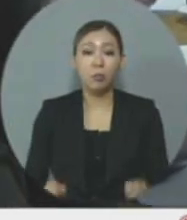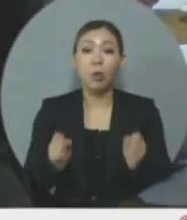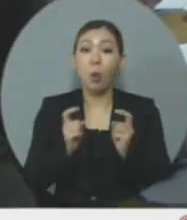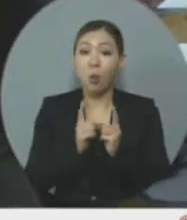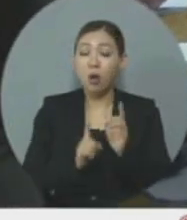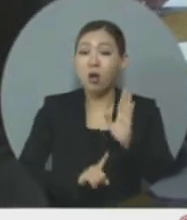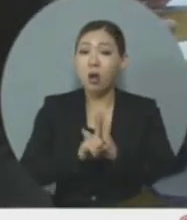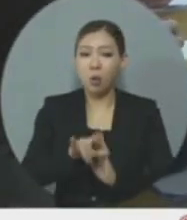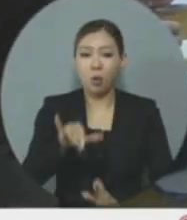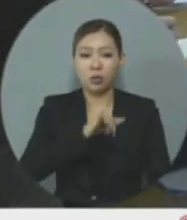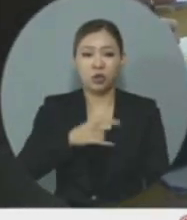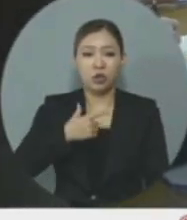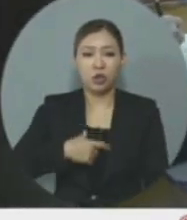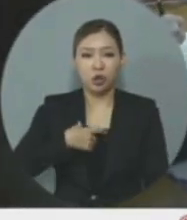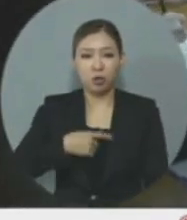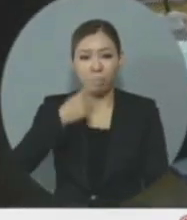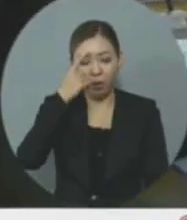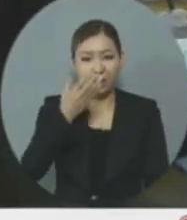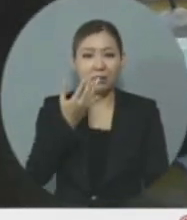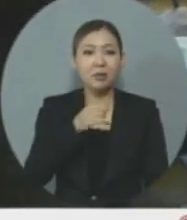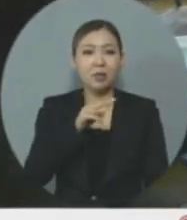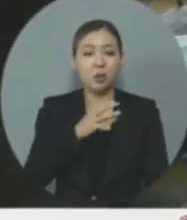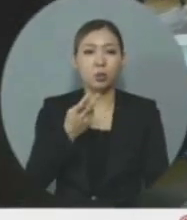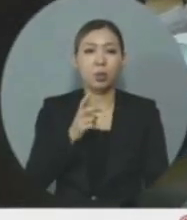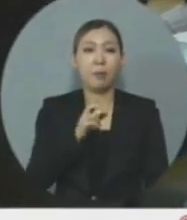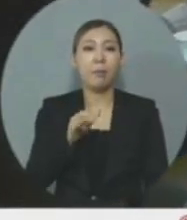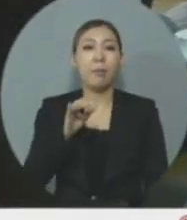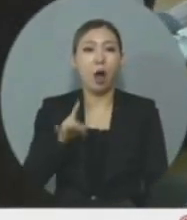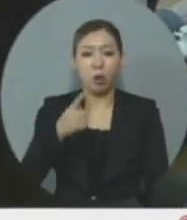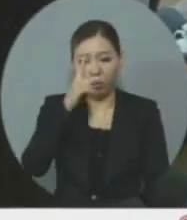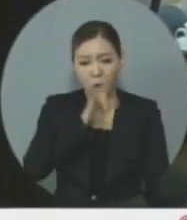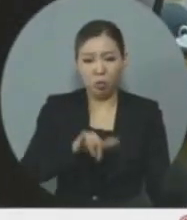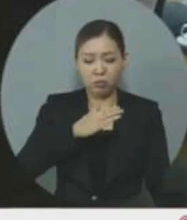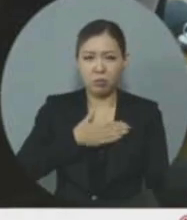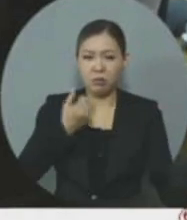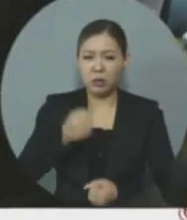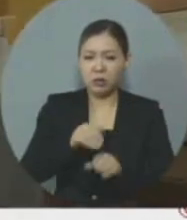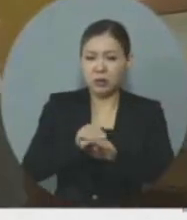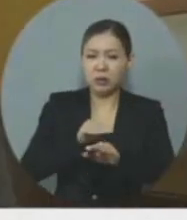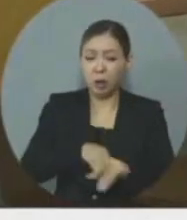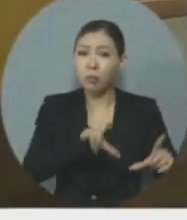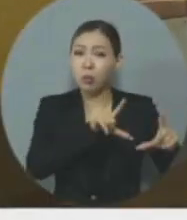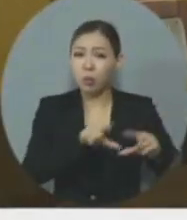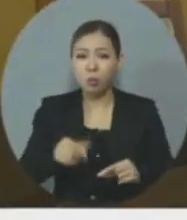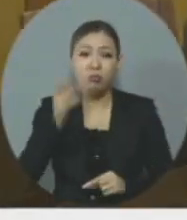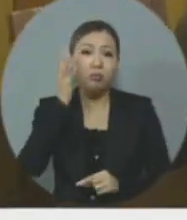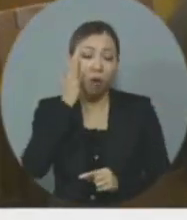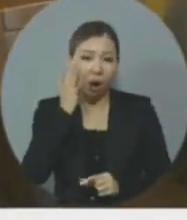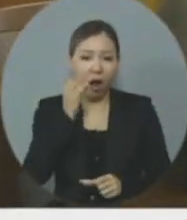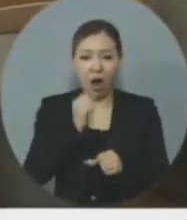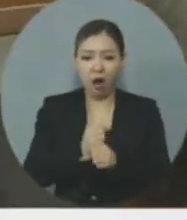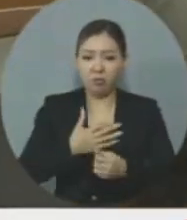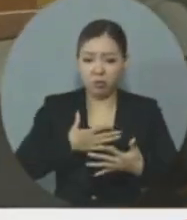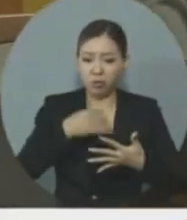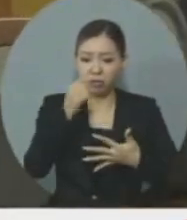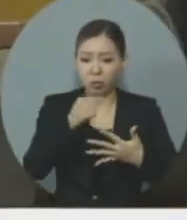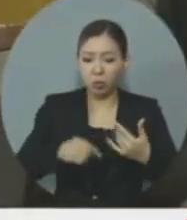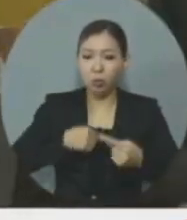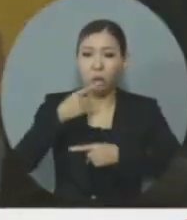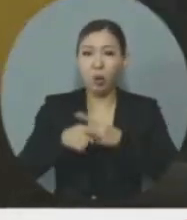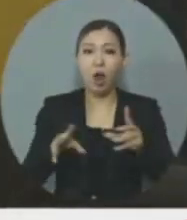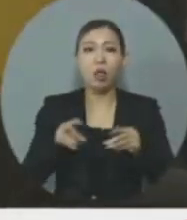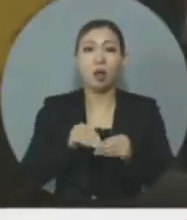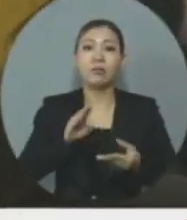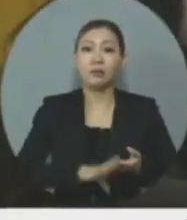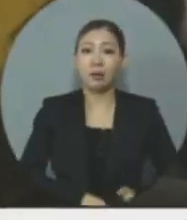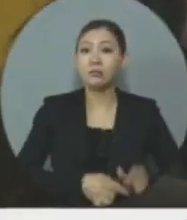Заулцлтынханд улсын хурлын гишүүн Монгол улсын сайд Сөхбаатар Улаанбаатар хотын автоцамын төвжрлийг боолоход авч хэрэгжүүлж байгаа бодлого ажил арга хэмжээг тавьж танилцууллаа. Засгийн